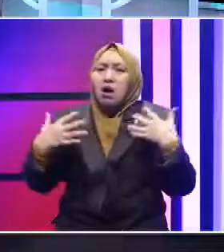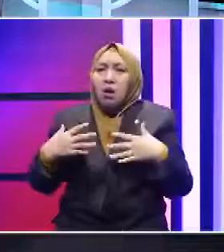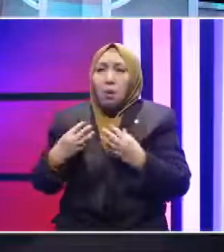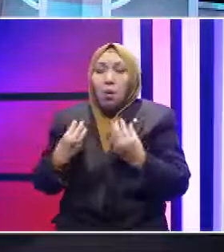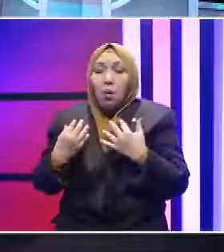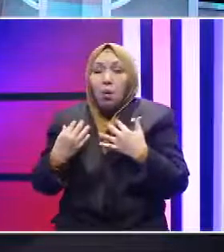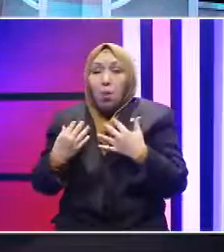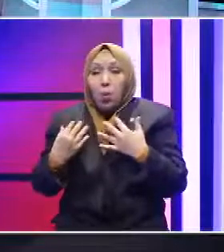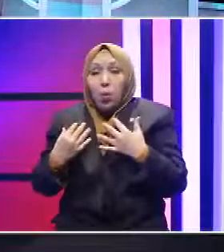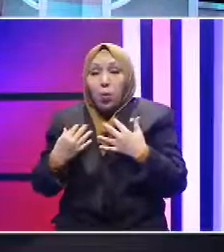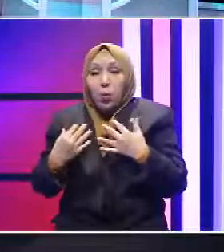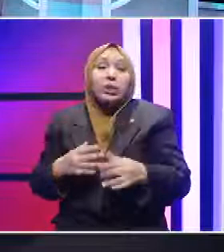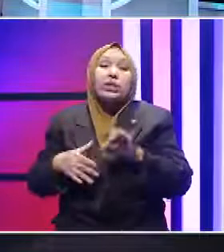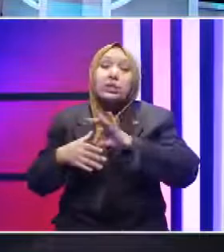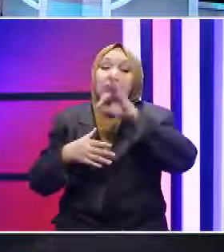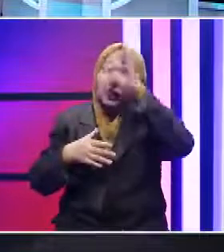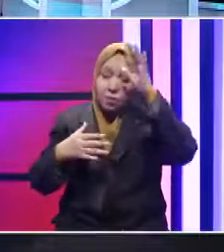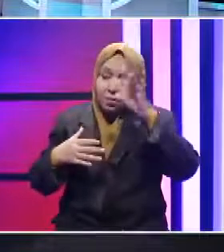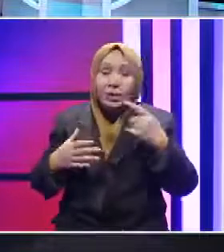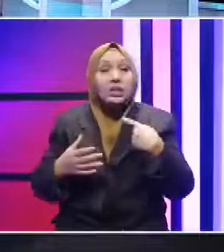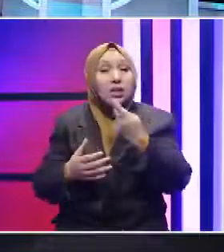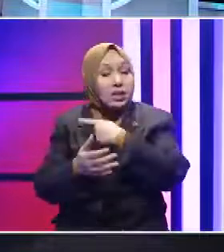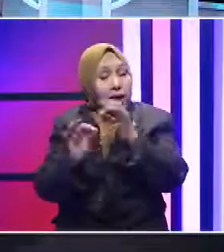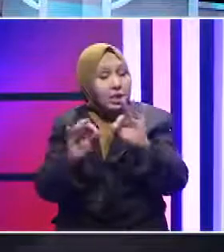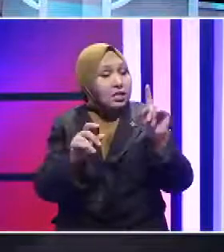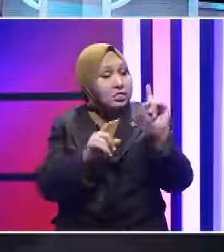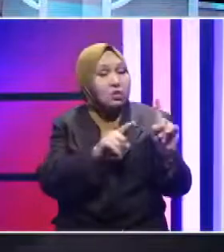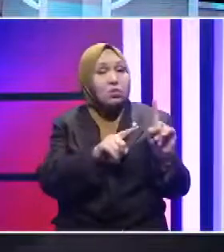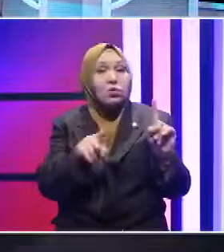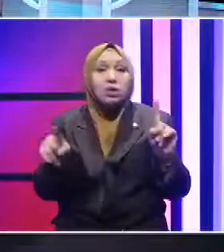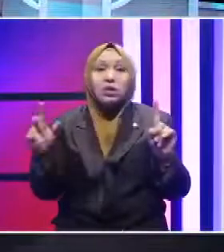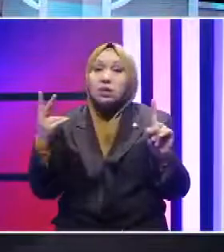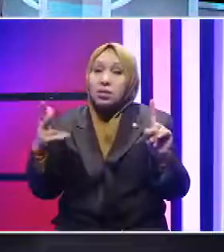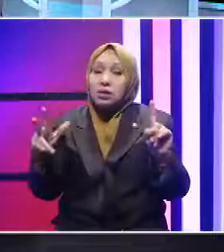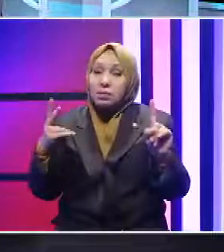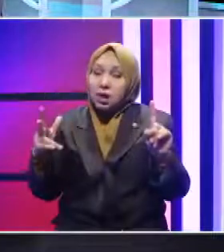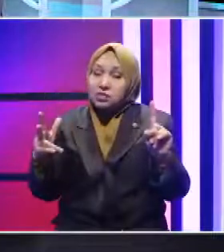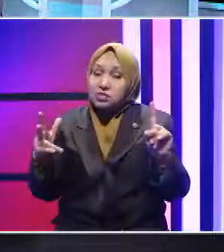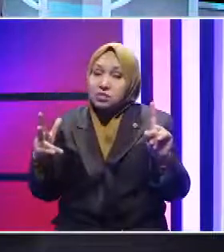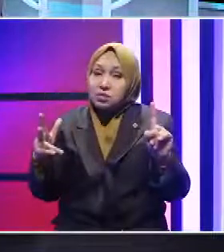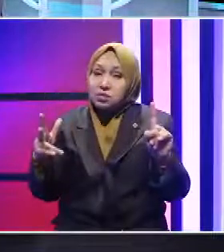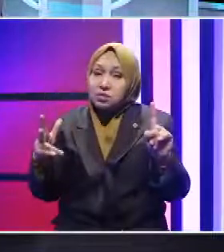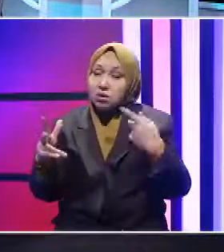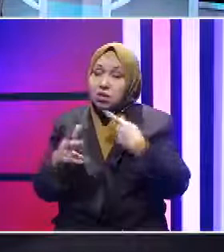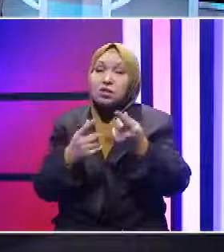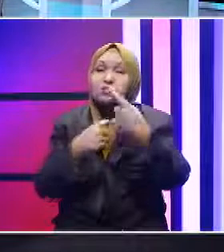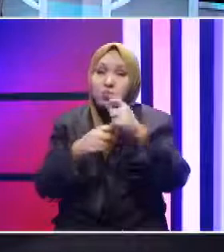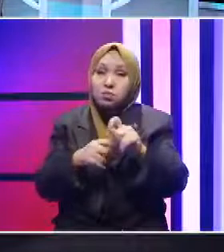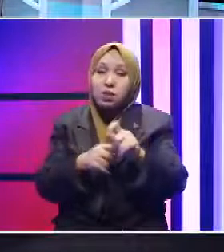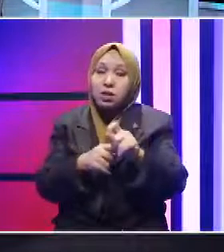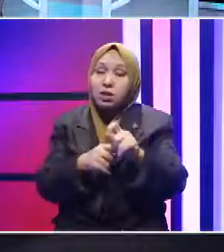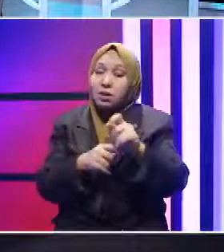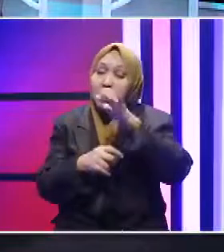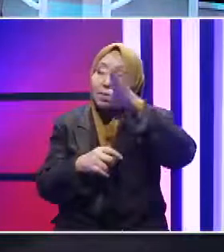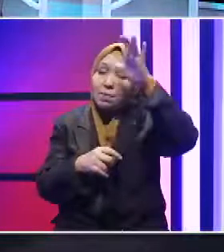kita. Dan kita nak baca terlebih dahulu ayat 1 hingga 13. Kita cuba tuan-tuan dan puan-puan ibu ayah